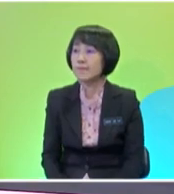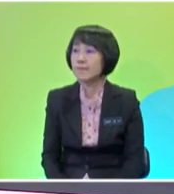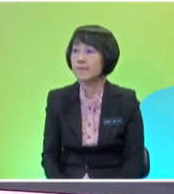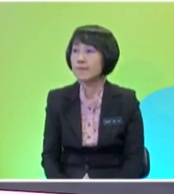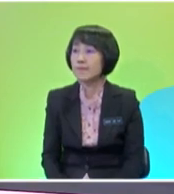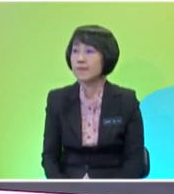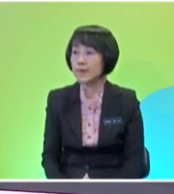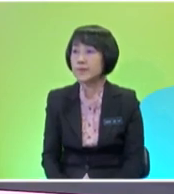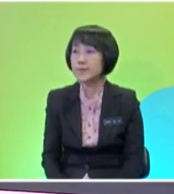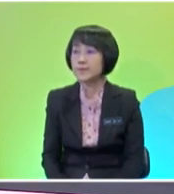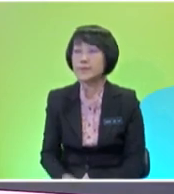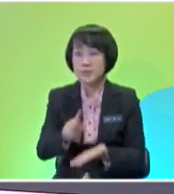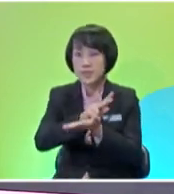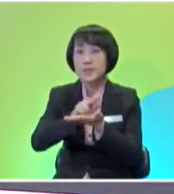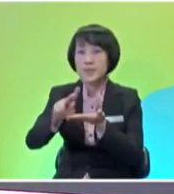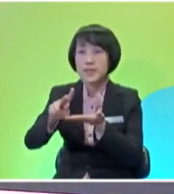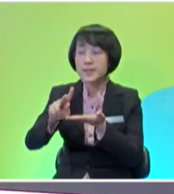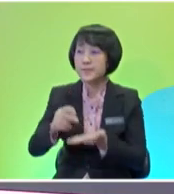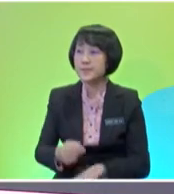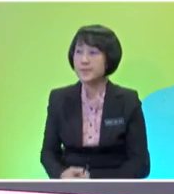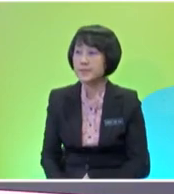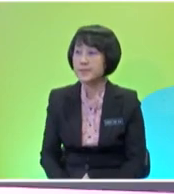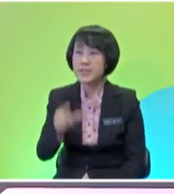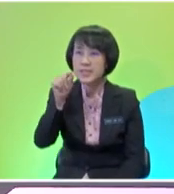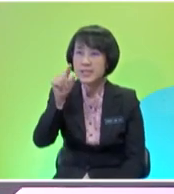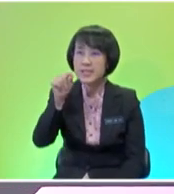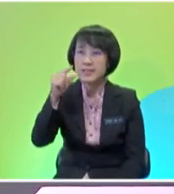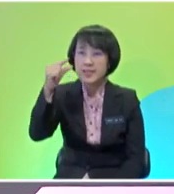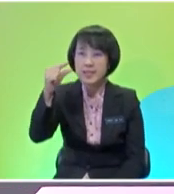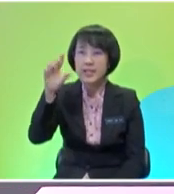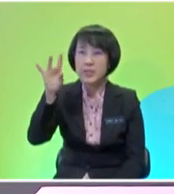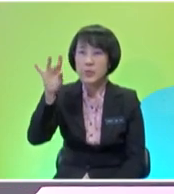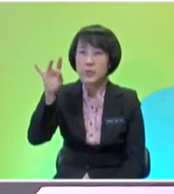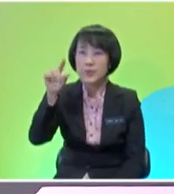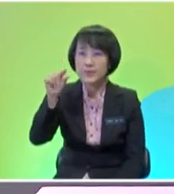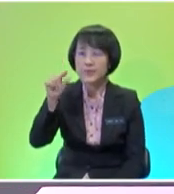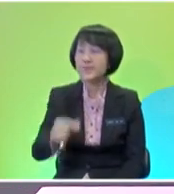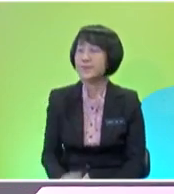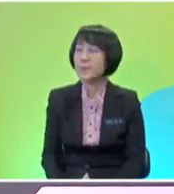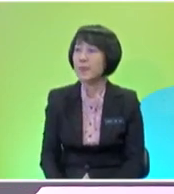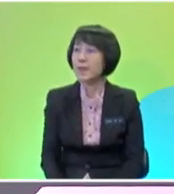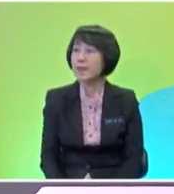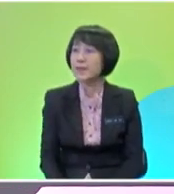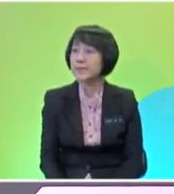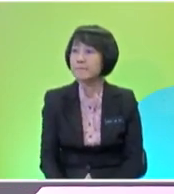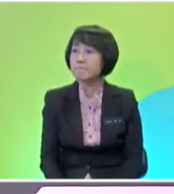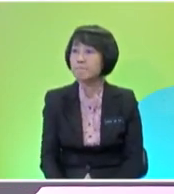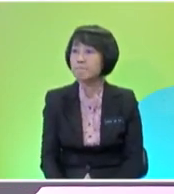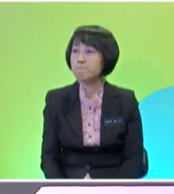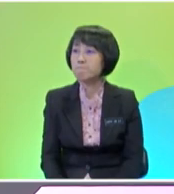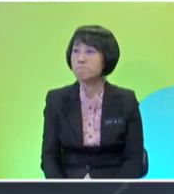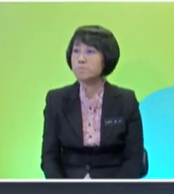dia kemas, asalkan dia lekat. Asalkan kemas. Okey, tak perlu banyak Ifan. Tak perlu banyak. Okey. Asalkan dia lekat supaya kita mudah untuk